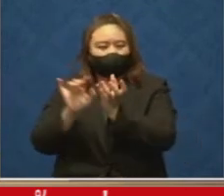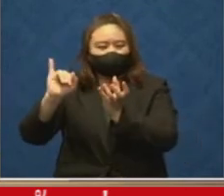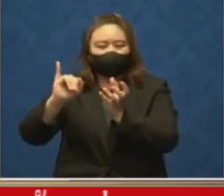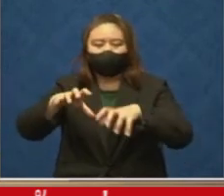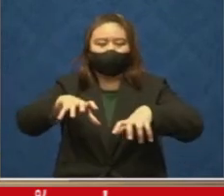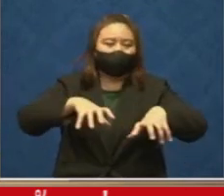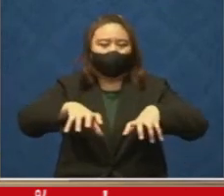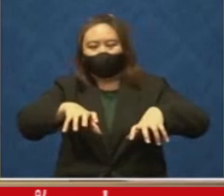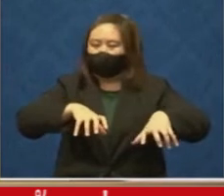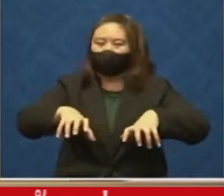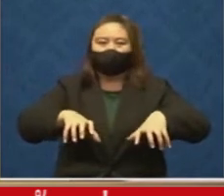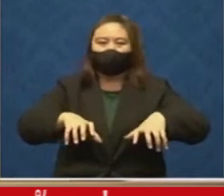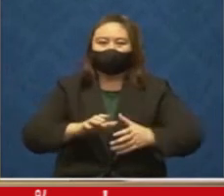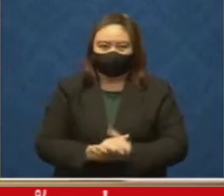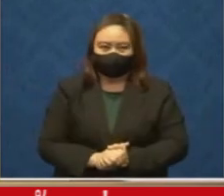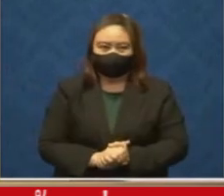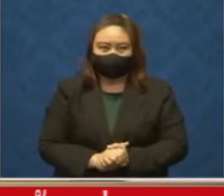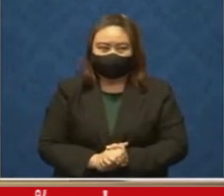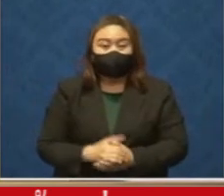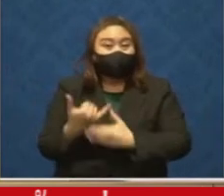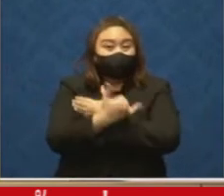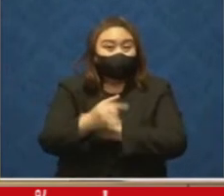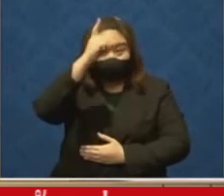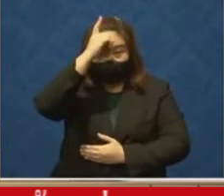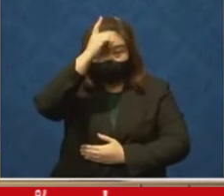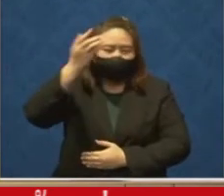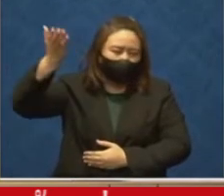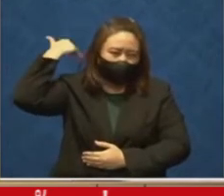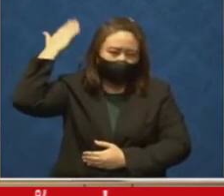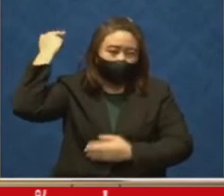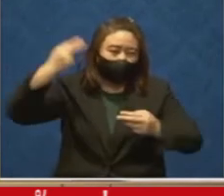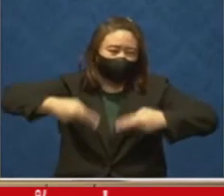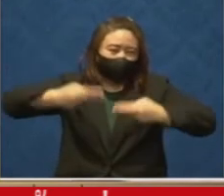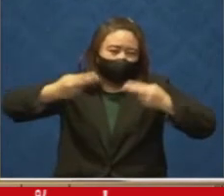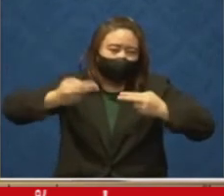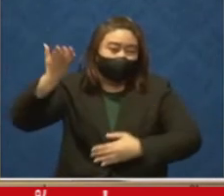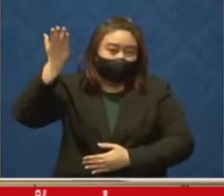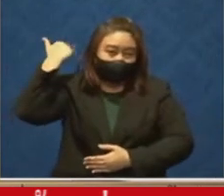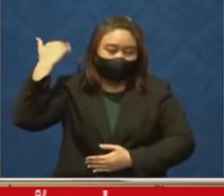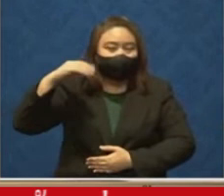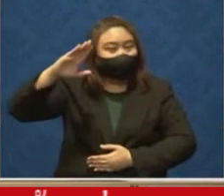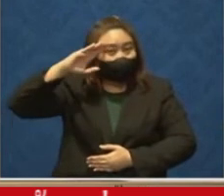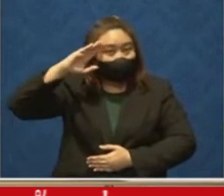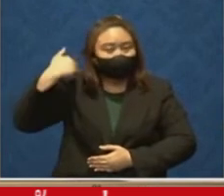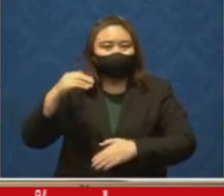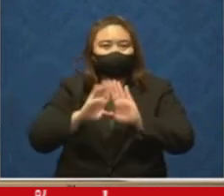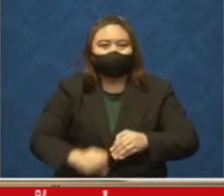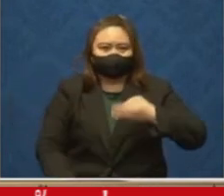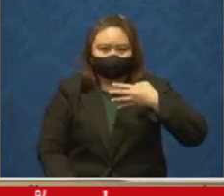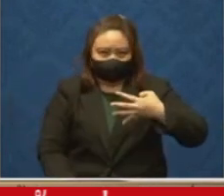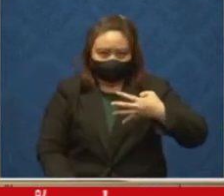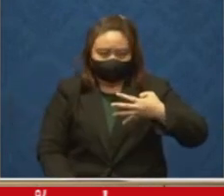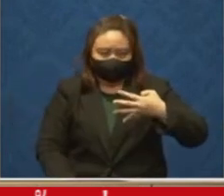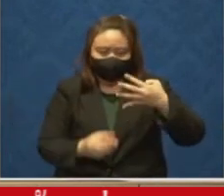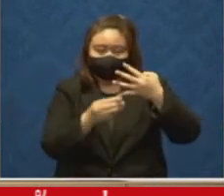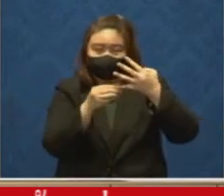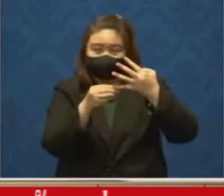โยตหารที่ไล้ประสิทธิภาพทํฐานเชื่อไหมครับ ประเทศเยลมัในสมัยสงครามเขามีตหาร